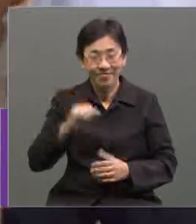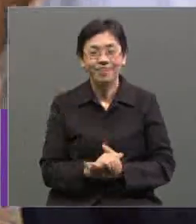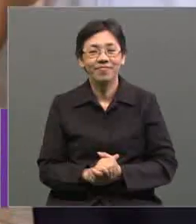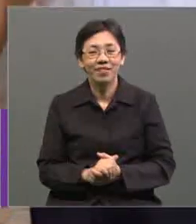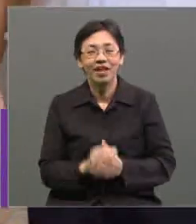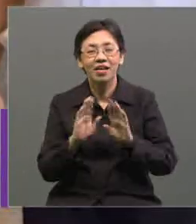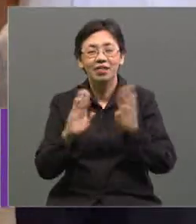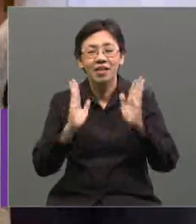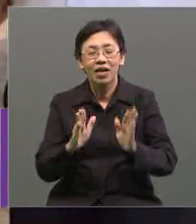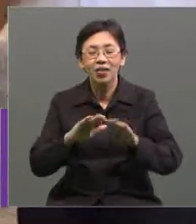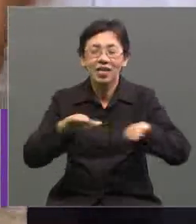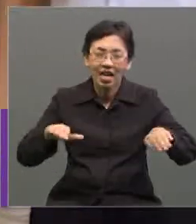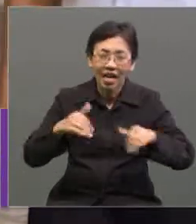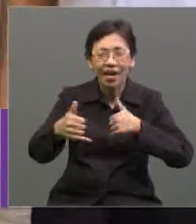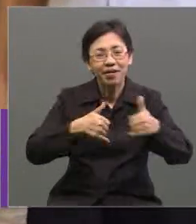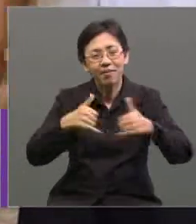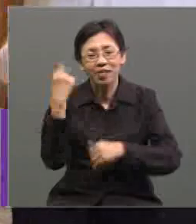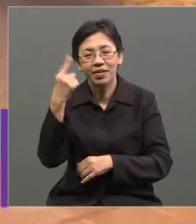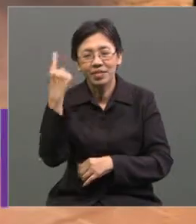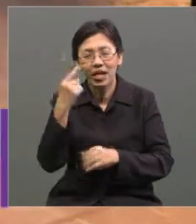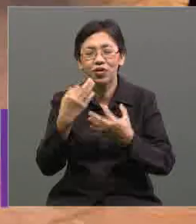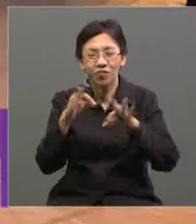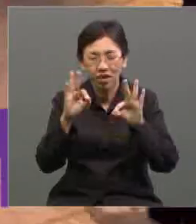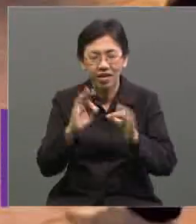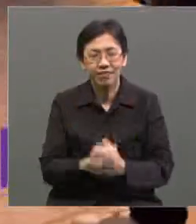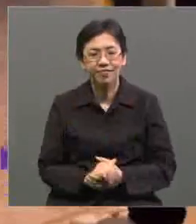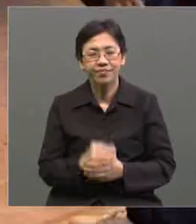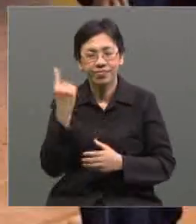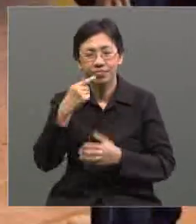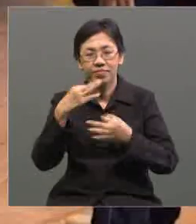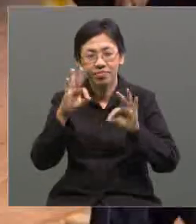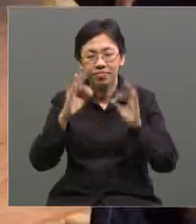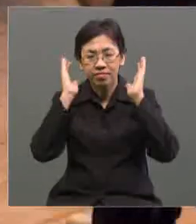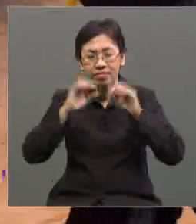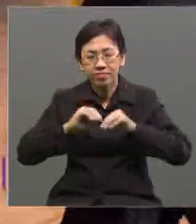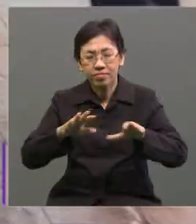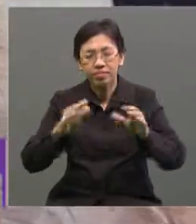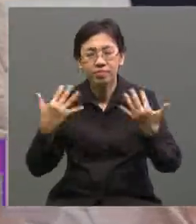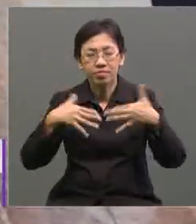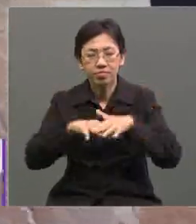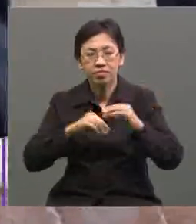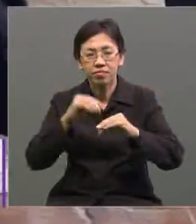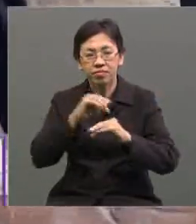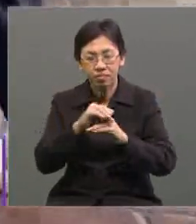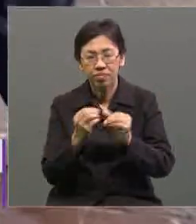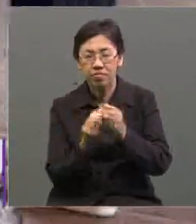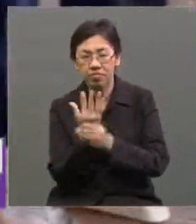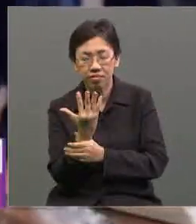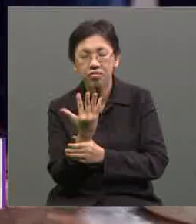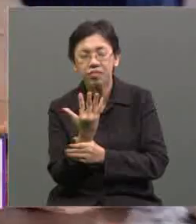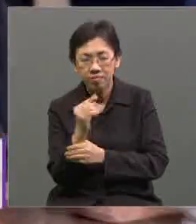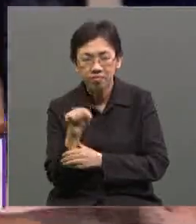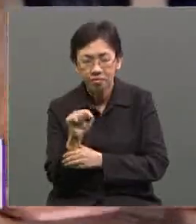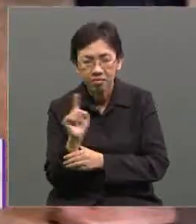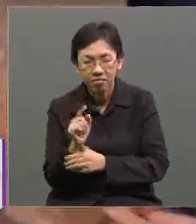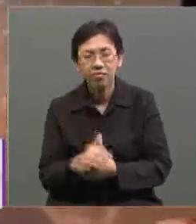รรมของเขาคือเปิดให้เด็กๆ เข้าไปเที่ยวชมได้ฟรีค่ะแล้วก็มีการเชิญชวนเข้าร่วมโครงการแก้วกล้าเพื่อเธอโ